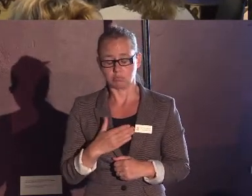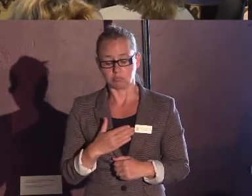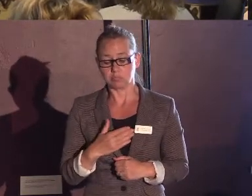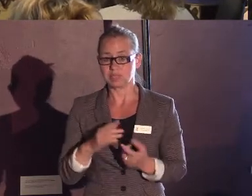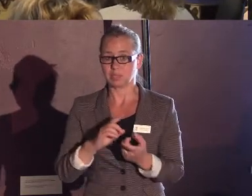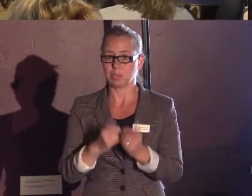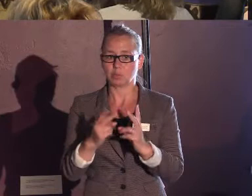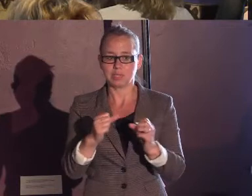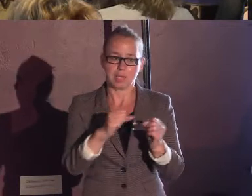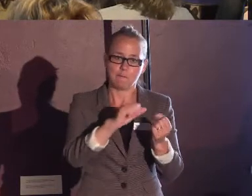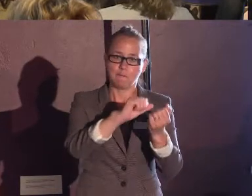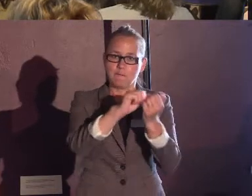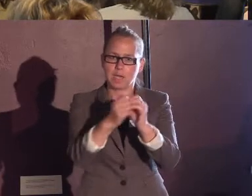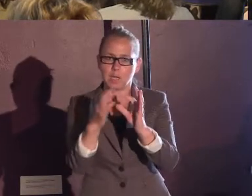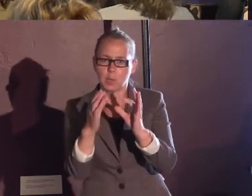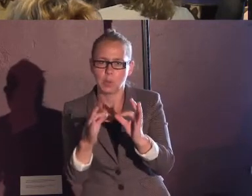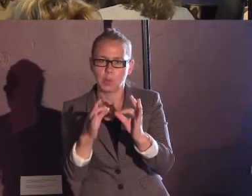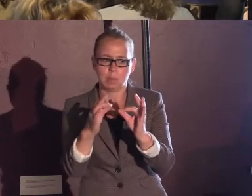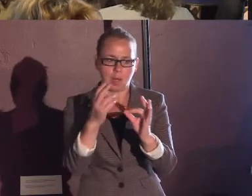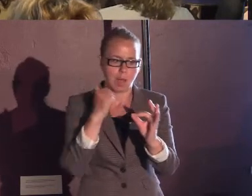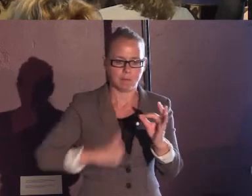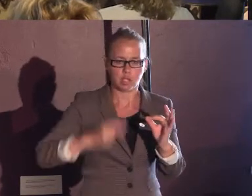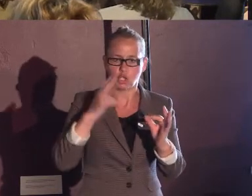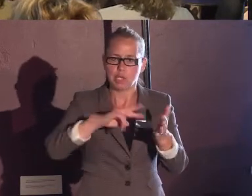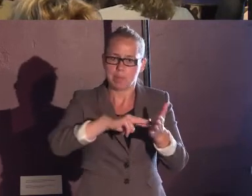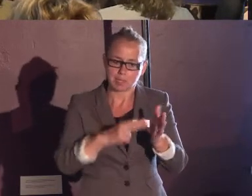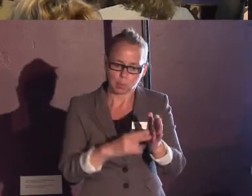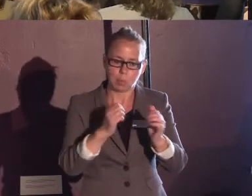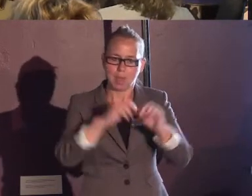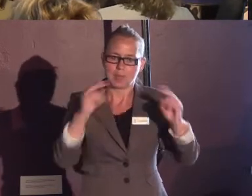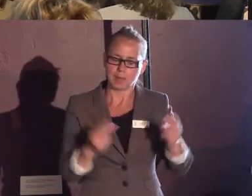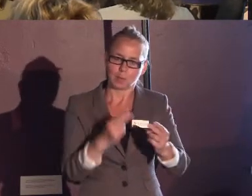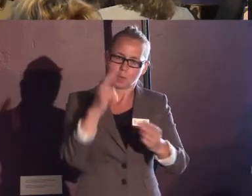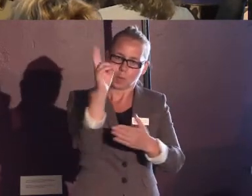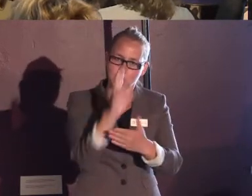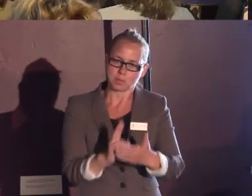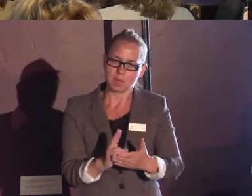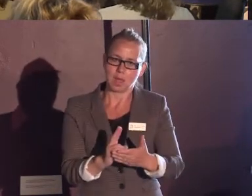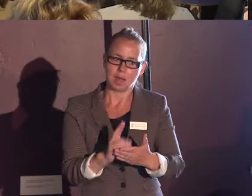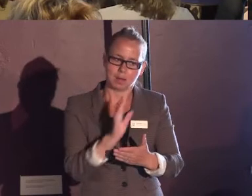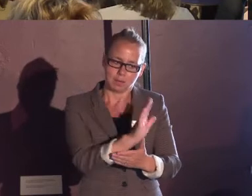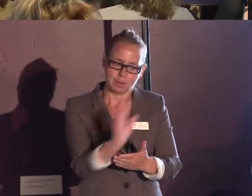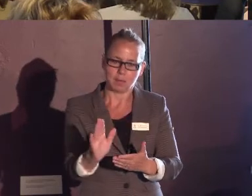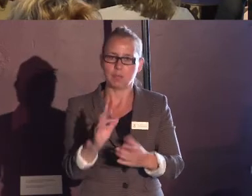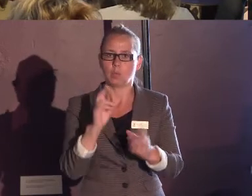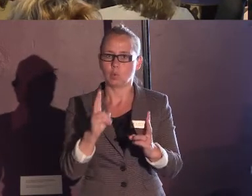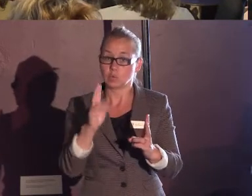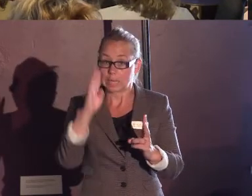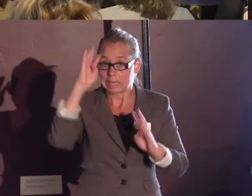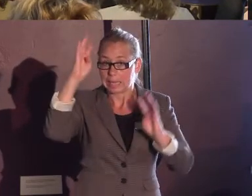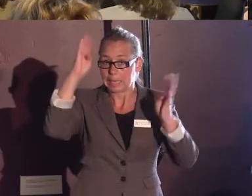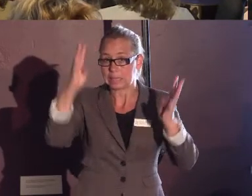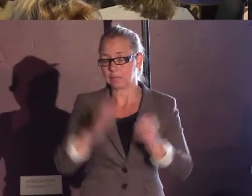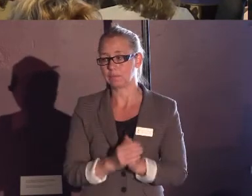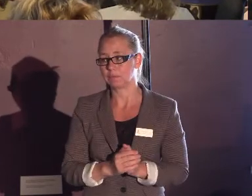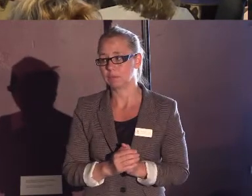det blir ju en förskjutning naturligtvis. Man använder nya metoder för att vara konstnärligt skapande och för att vara kreativ.